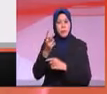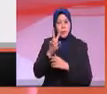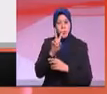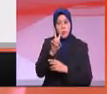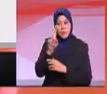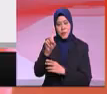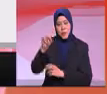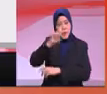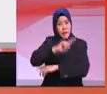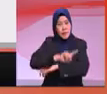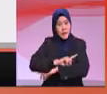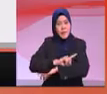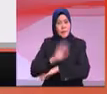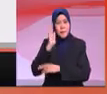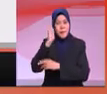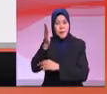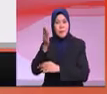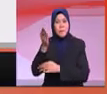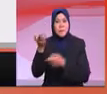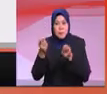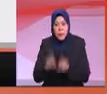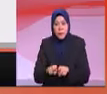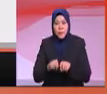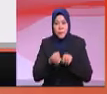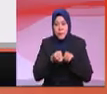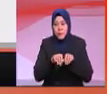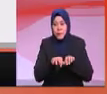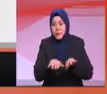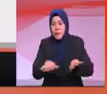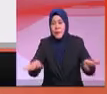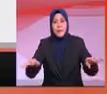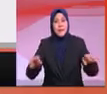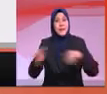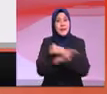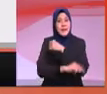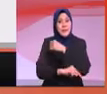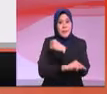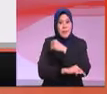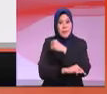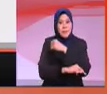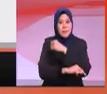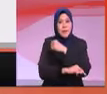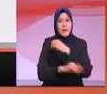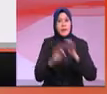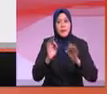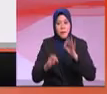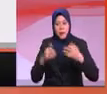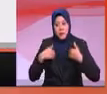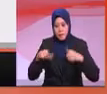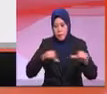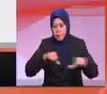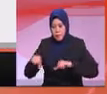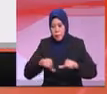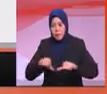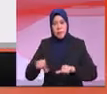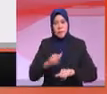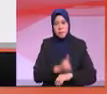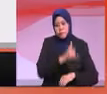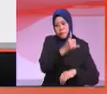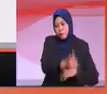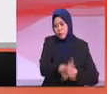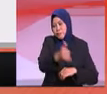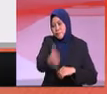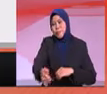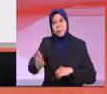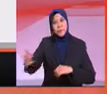21 hari akan berlaku penularan di satu-satu negeri kalau ada aktiviti merentas sempadan